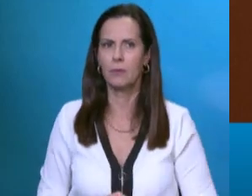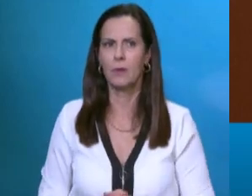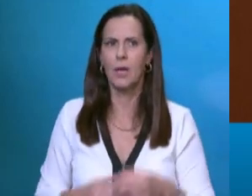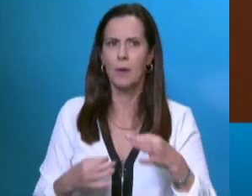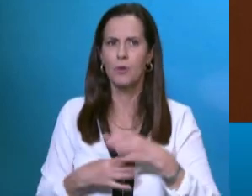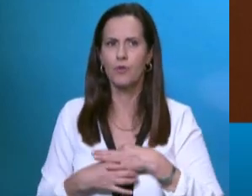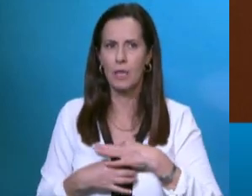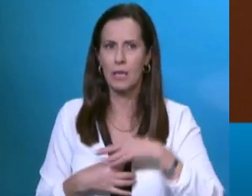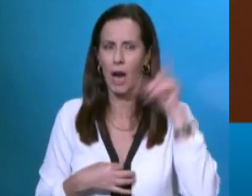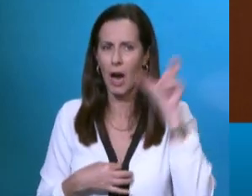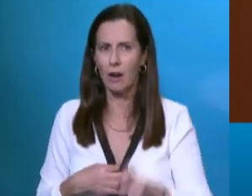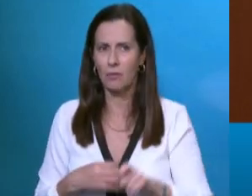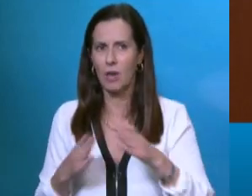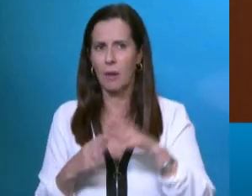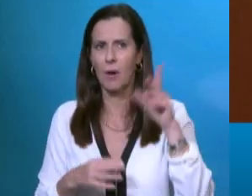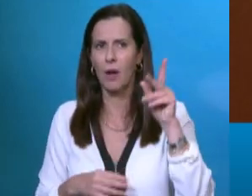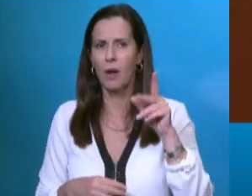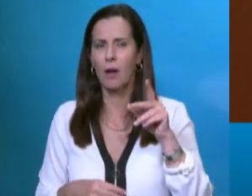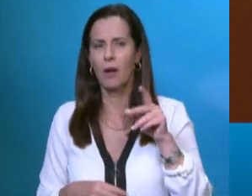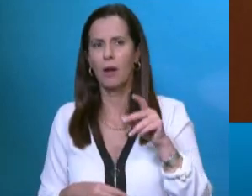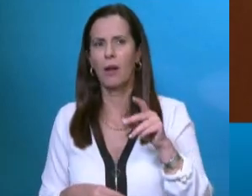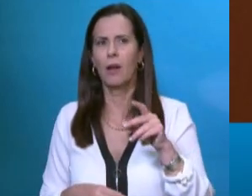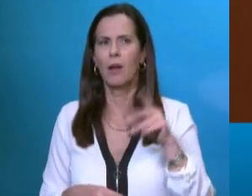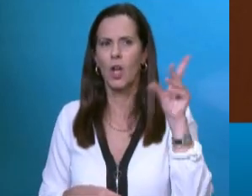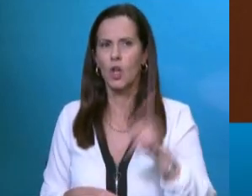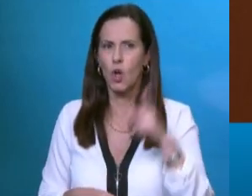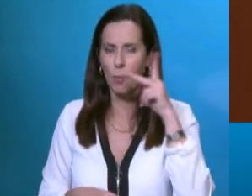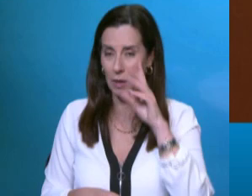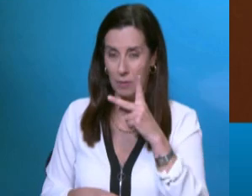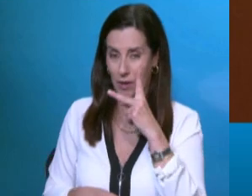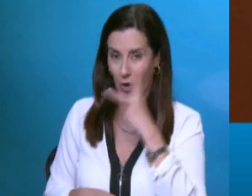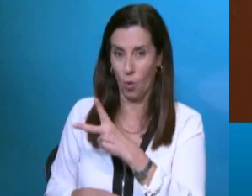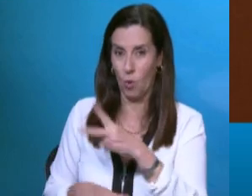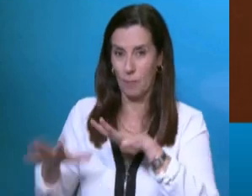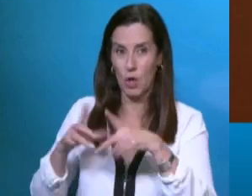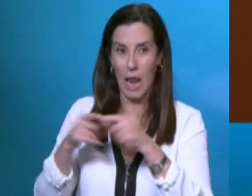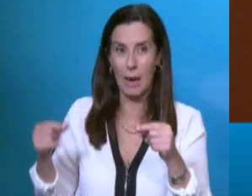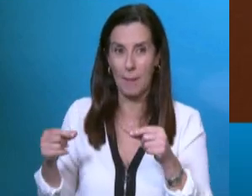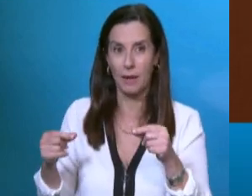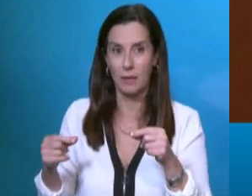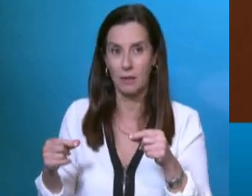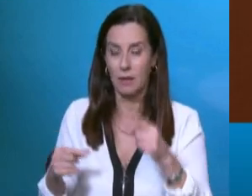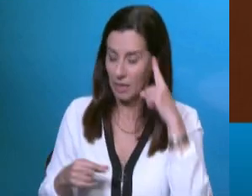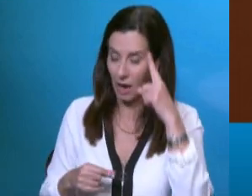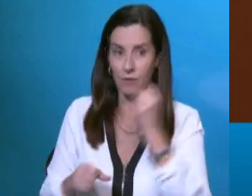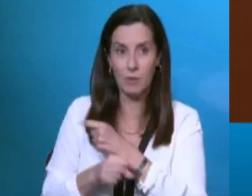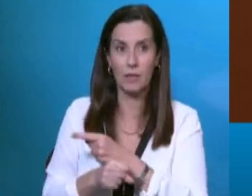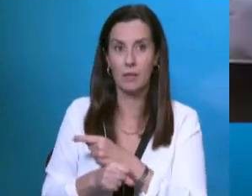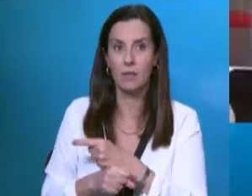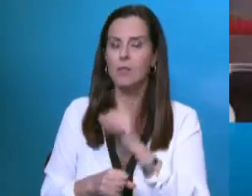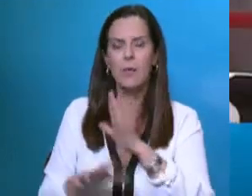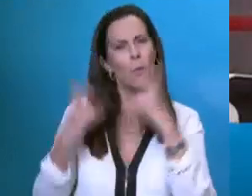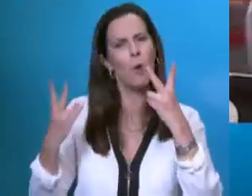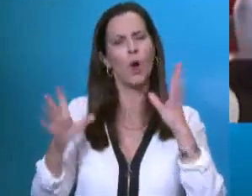이런 생각을 가지고 이런 행동을 한다라는 것을 그들한테 보여주는 게 되게 의미가 있다고 생각해요.